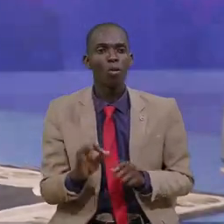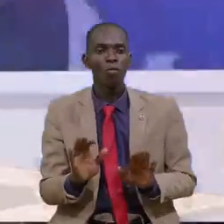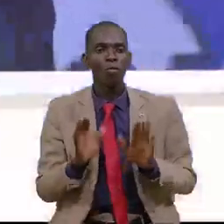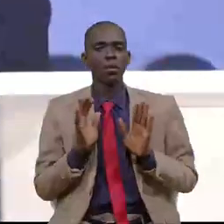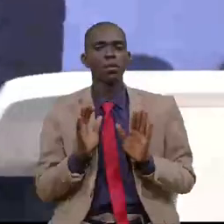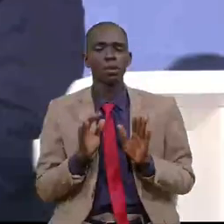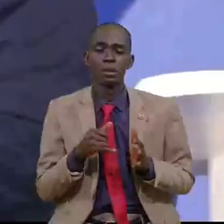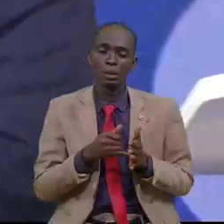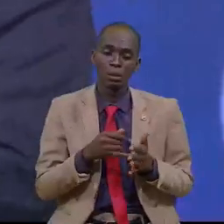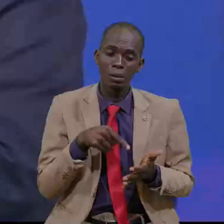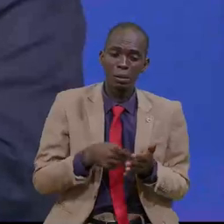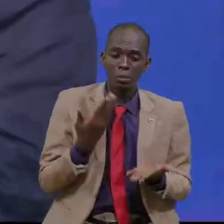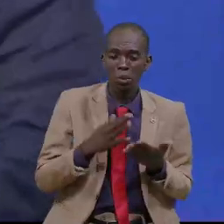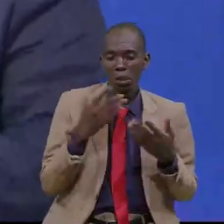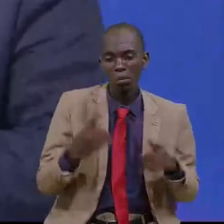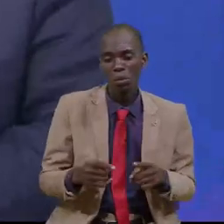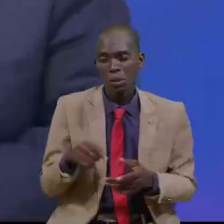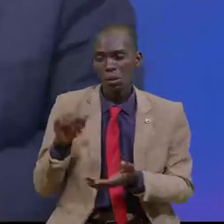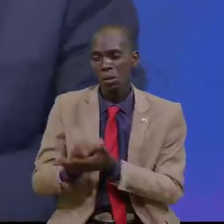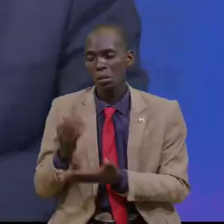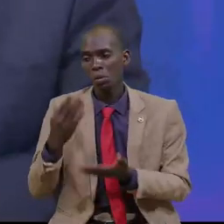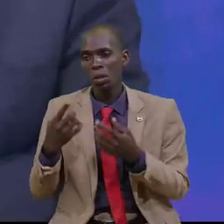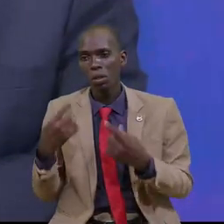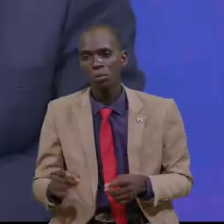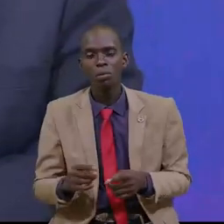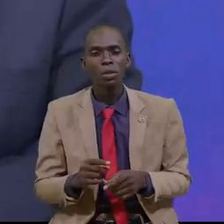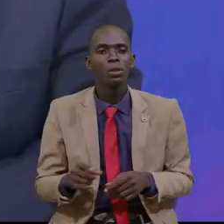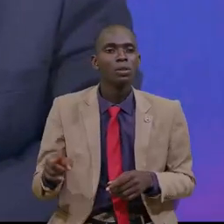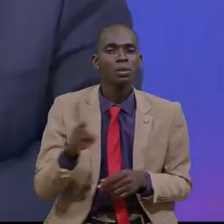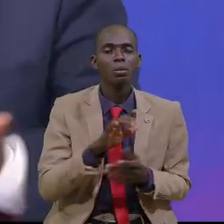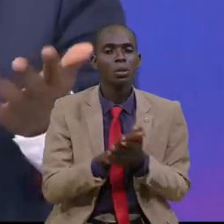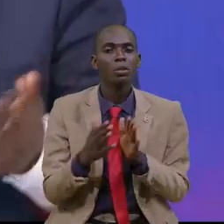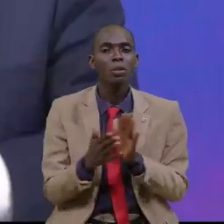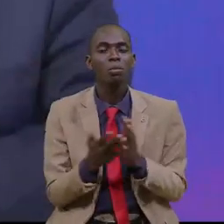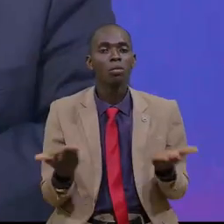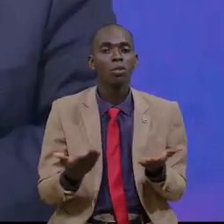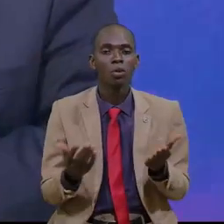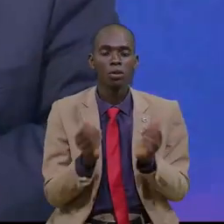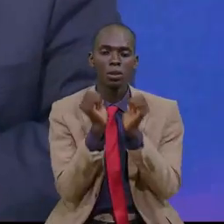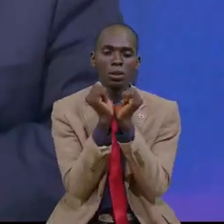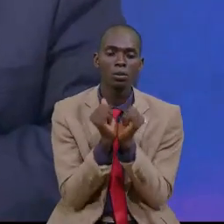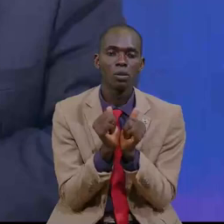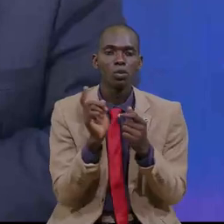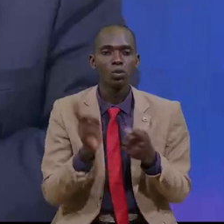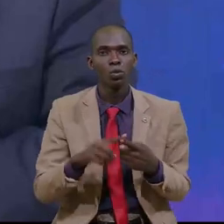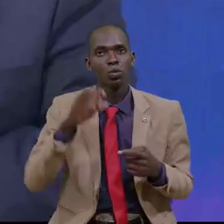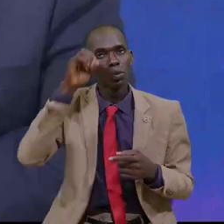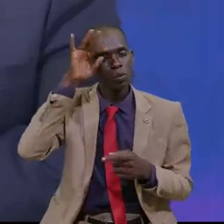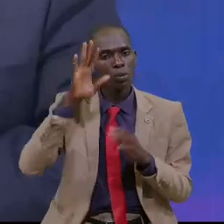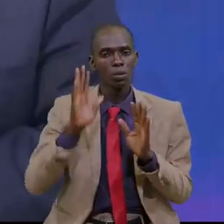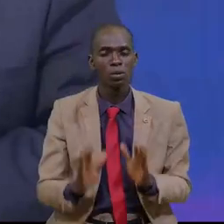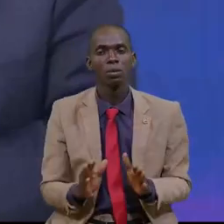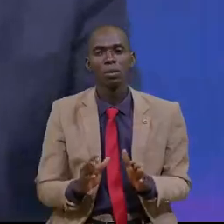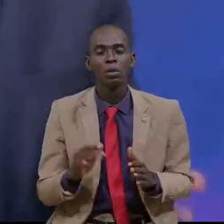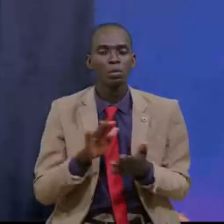À cause de la crainte, ceci peut arriver. Et ils sont dans la